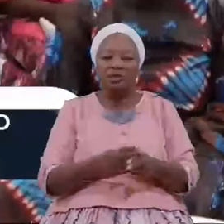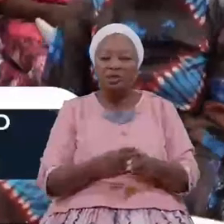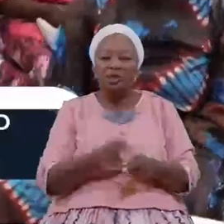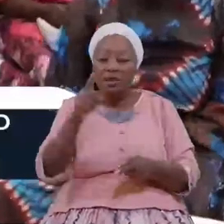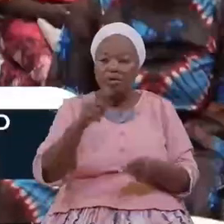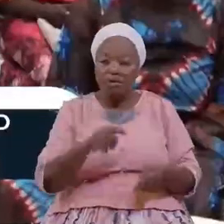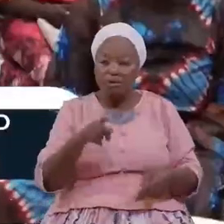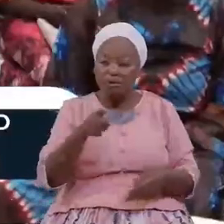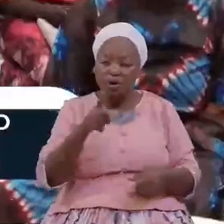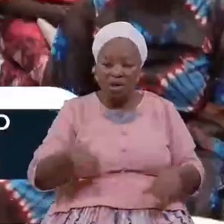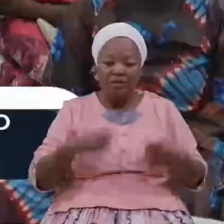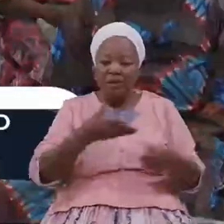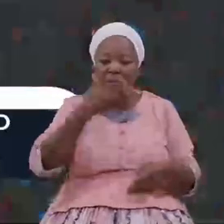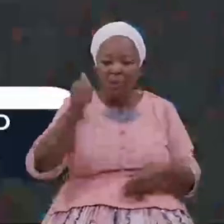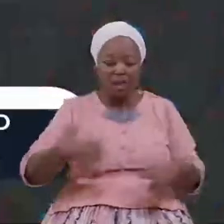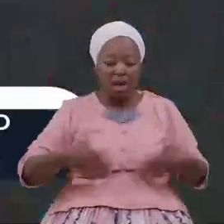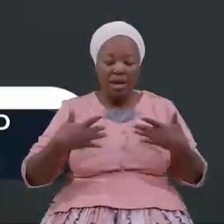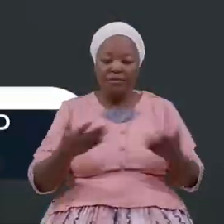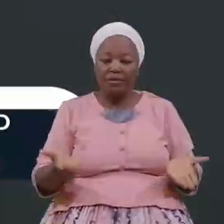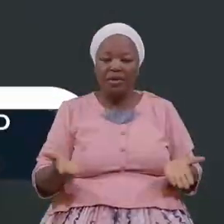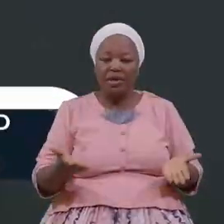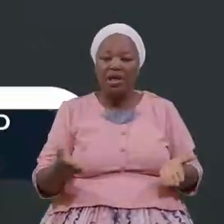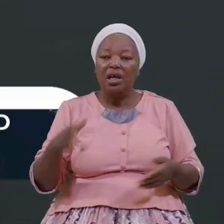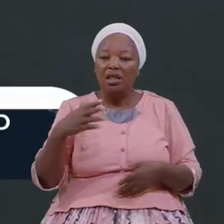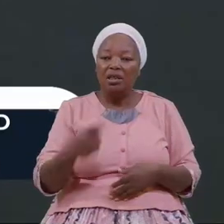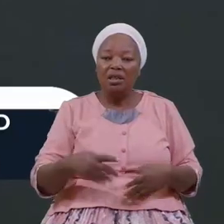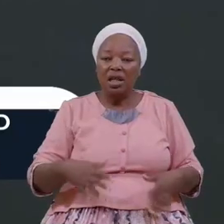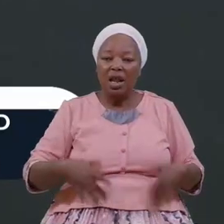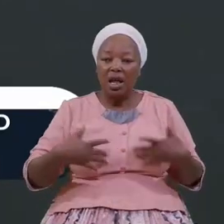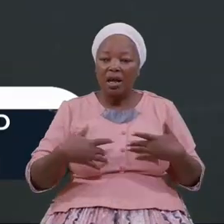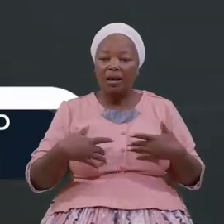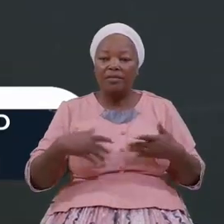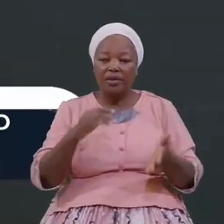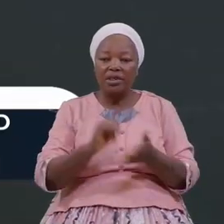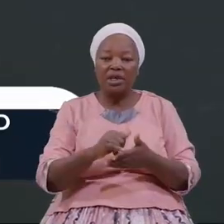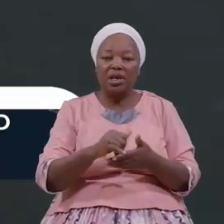Vous allez mener une bonne vie, une vie meilleure ici-bas.